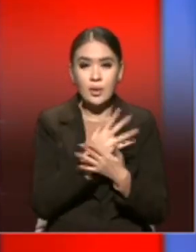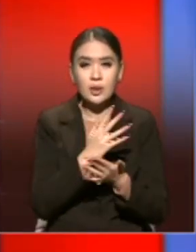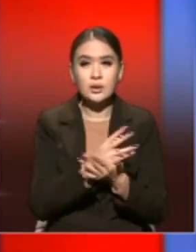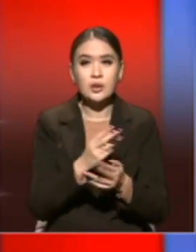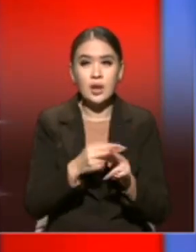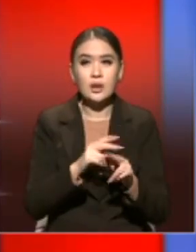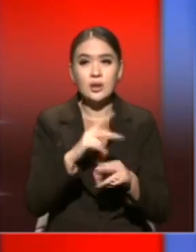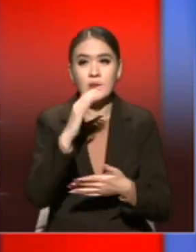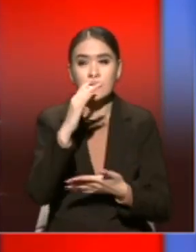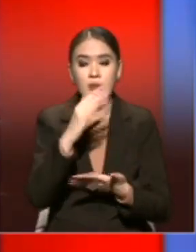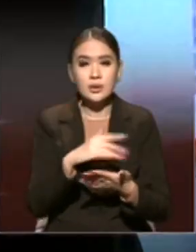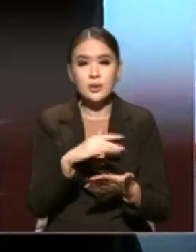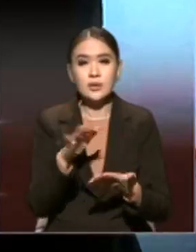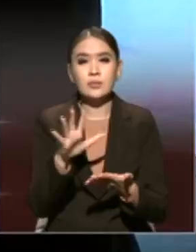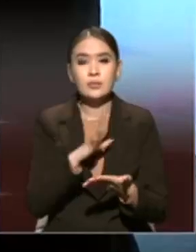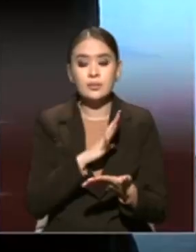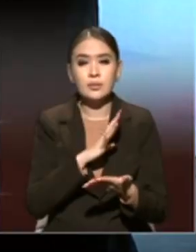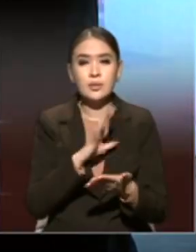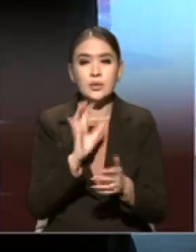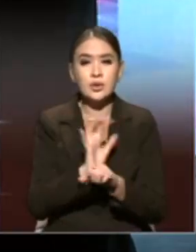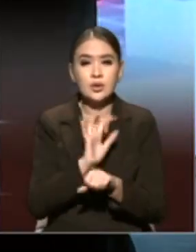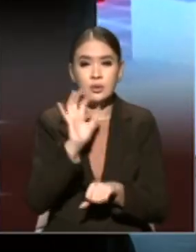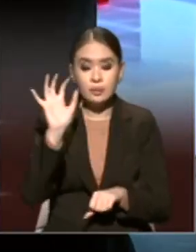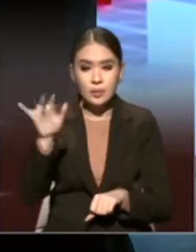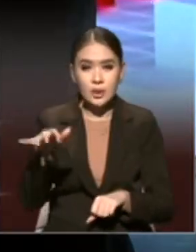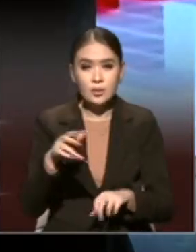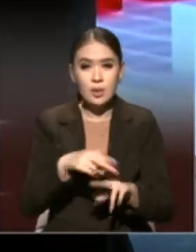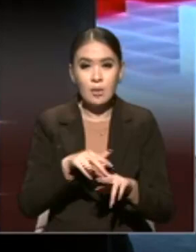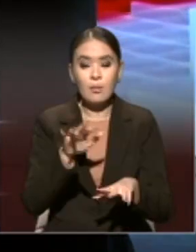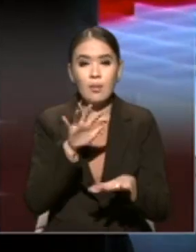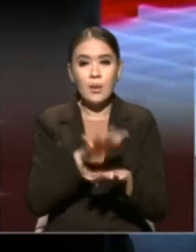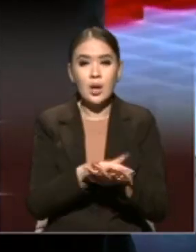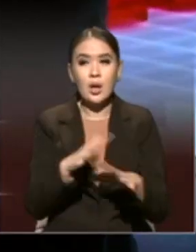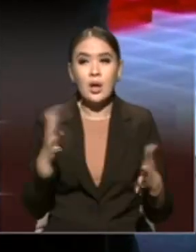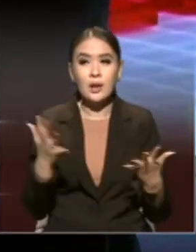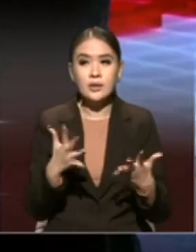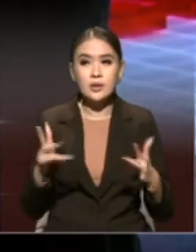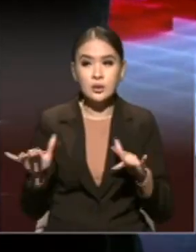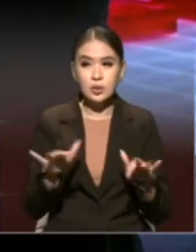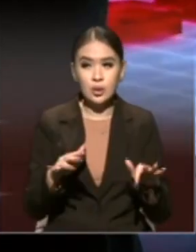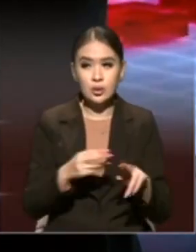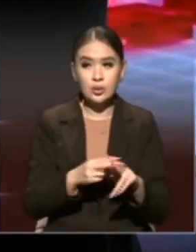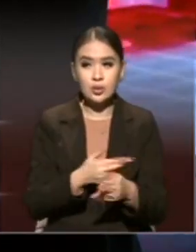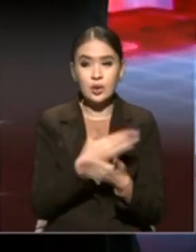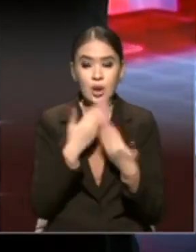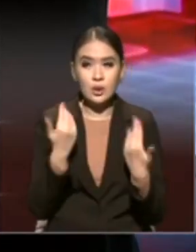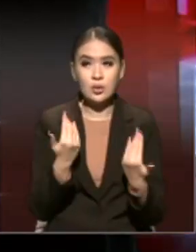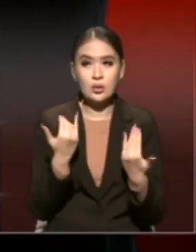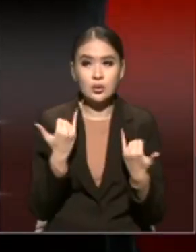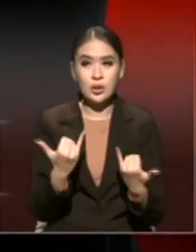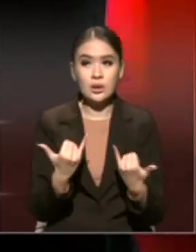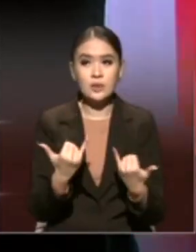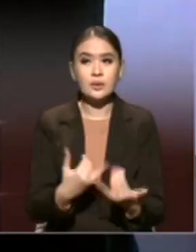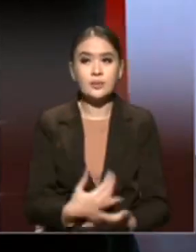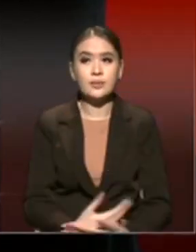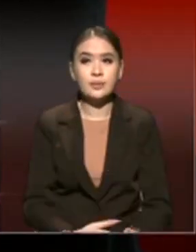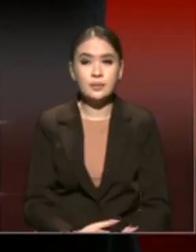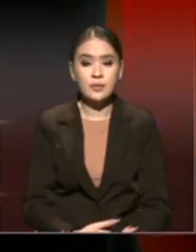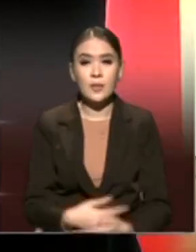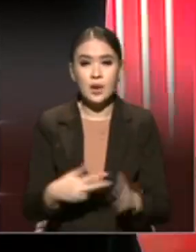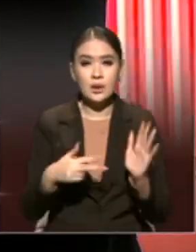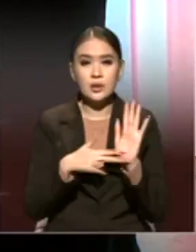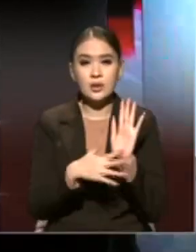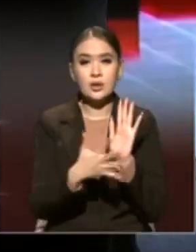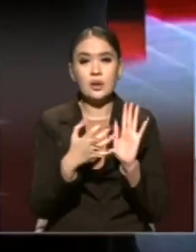жібереміз осы списокты. Олар кейін қай банктен алған банктерге тоғаттау жасайды, түсіріп. Олай болмай тұрған мысалы. Жіберіп отыр. 8,5